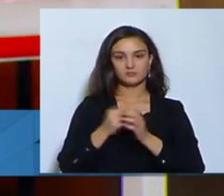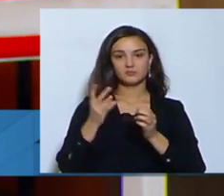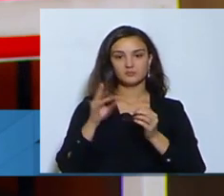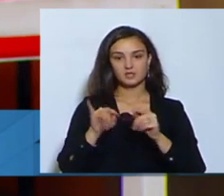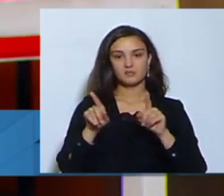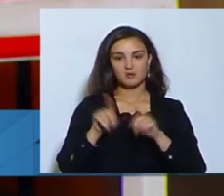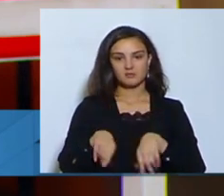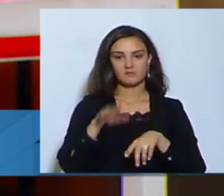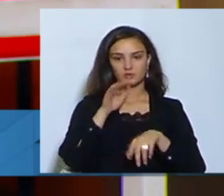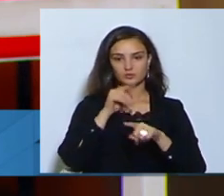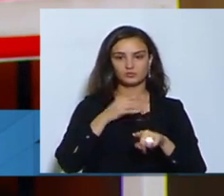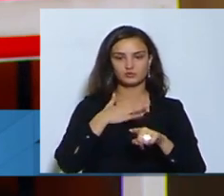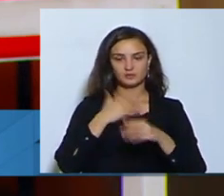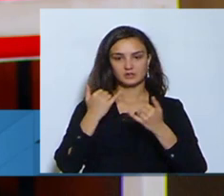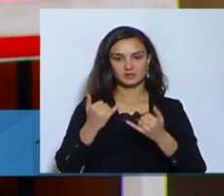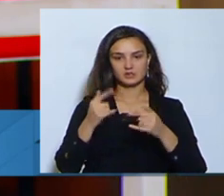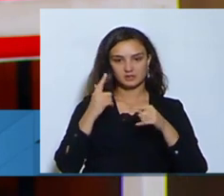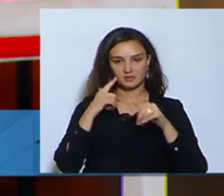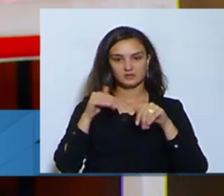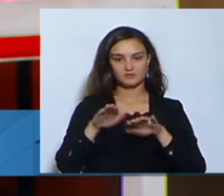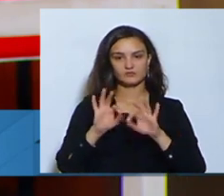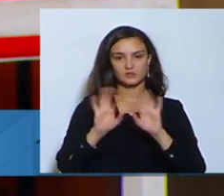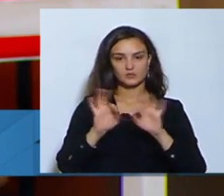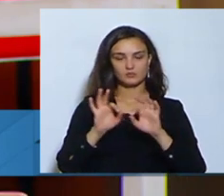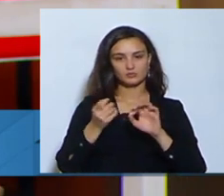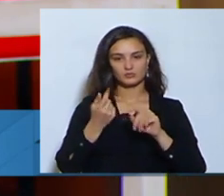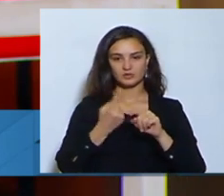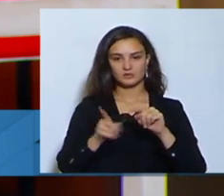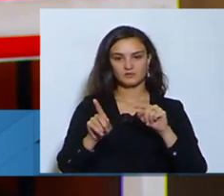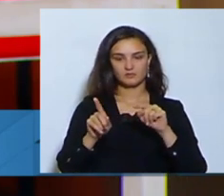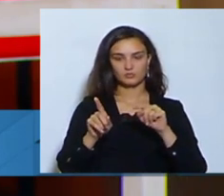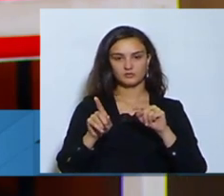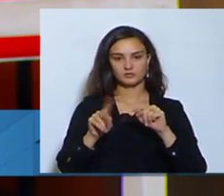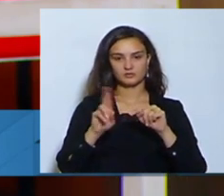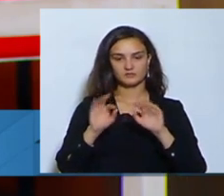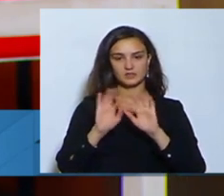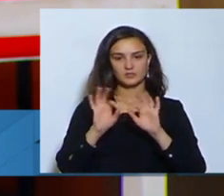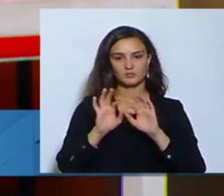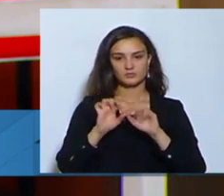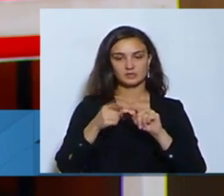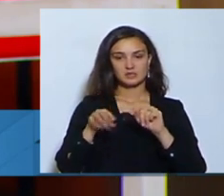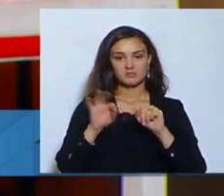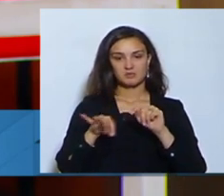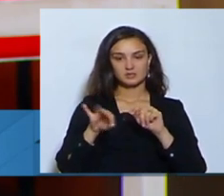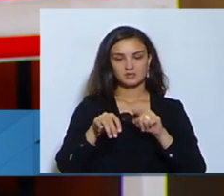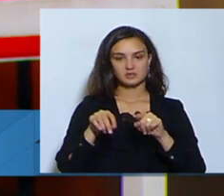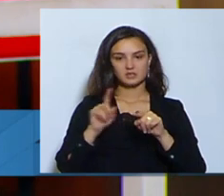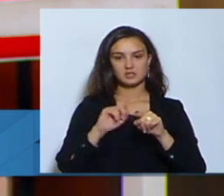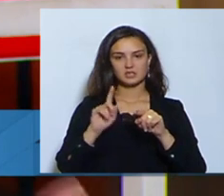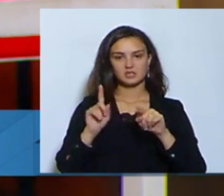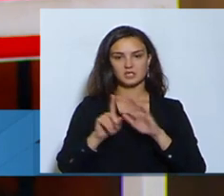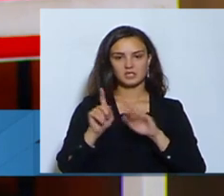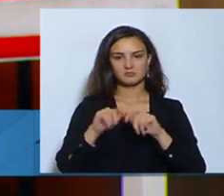მაგრამ ამავე დროს ჩვენ დღეს გადავწყვიტეთ ვისაუბროთ ცოტა განსხვავებულად და ვისაუბროთ იმაზე, რა